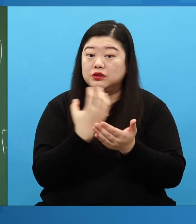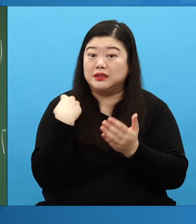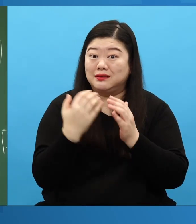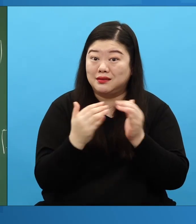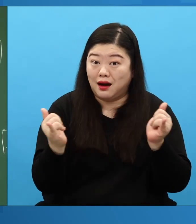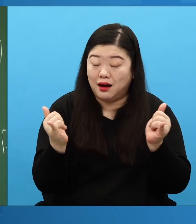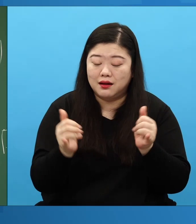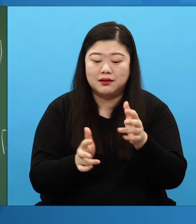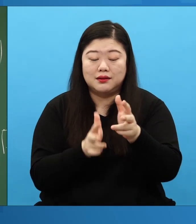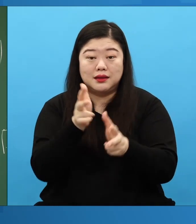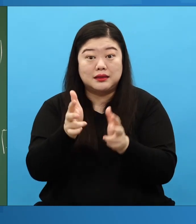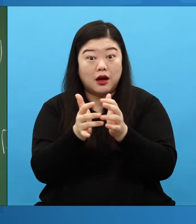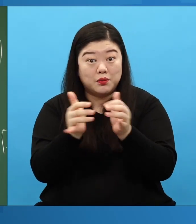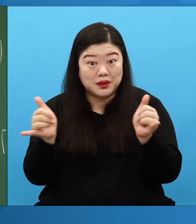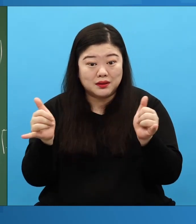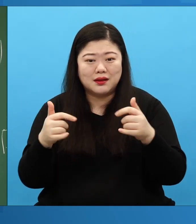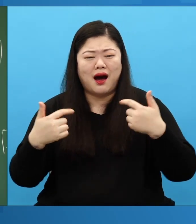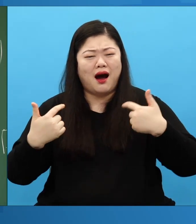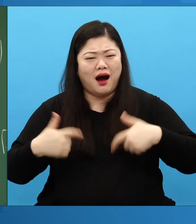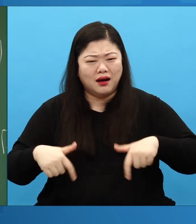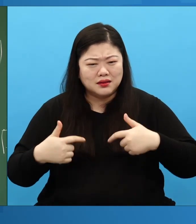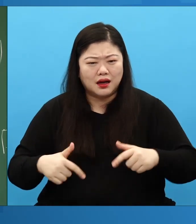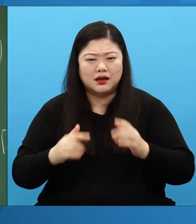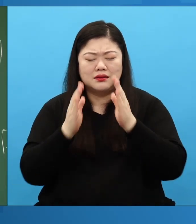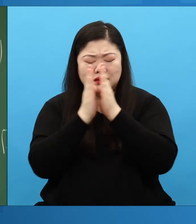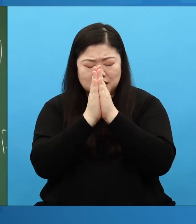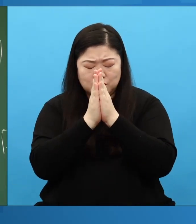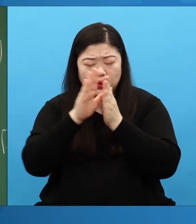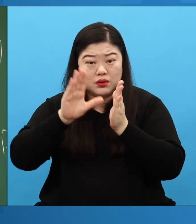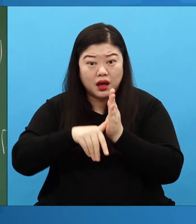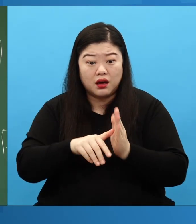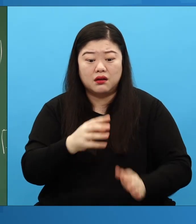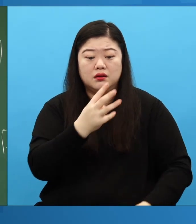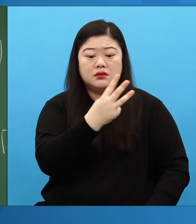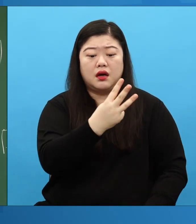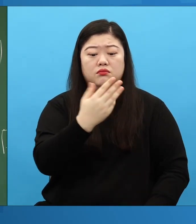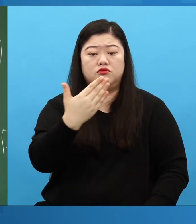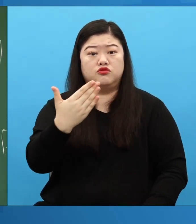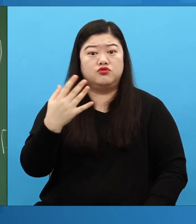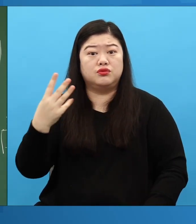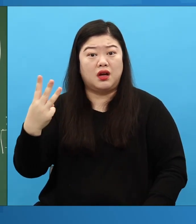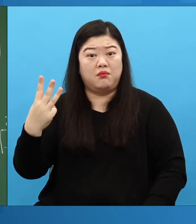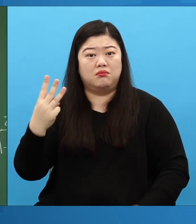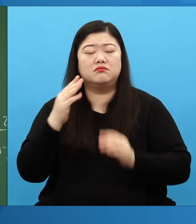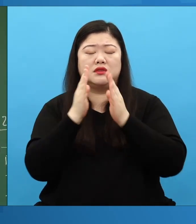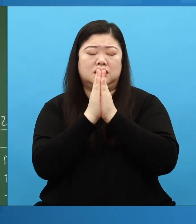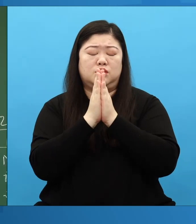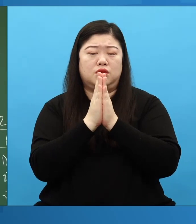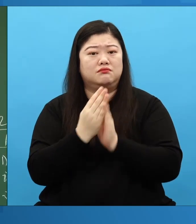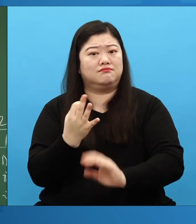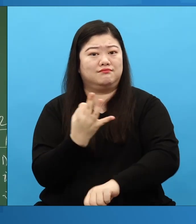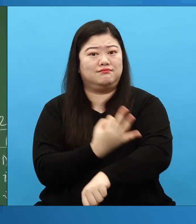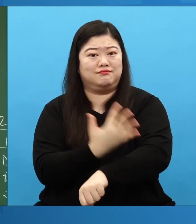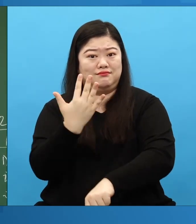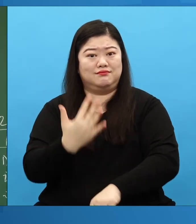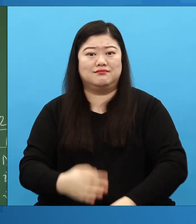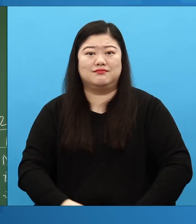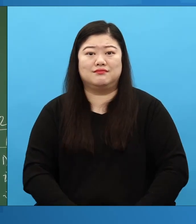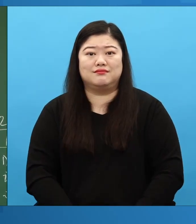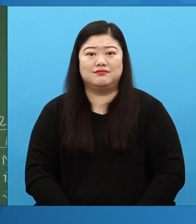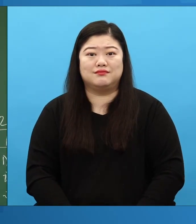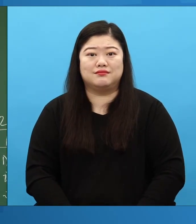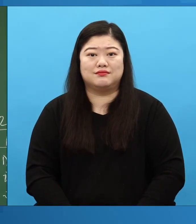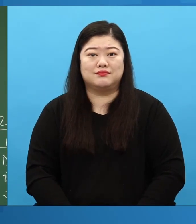늘 이 기도 누리면 돼요. Every day, all your church officers and business people enjoy 393. 이걸 내가